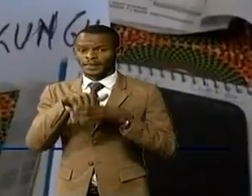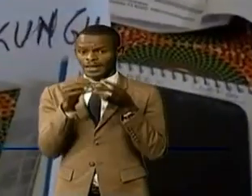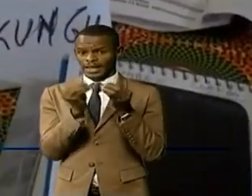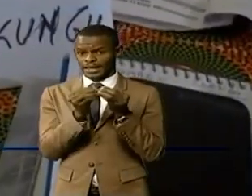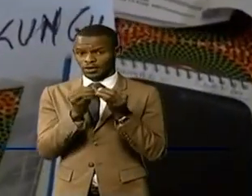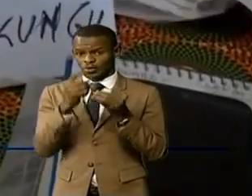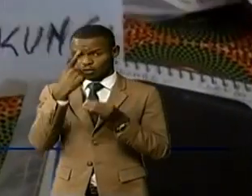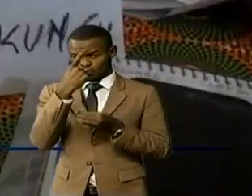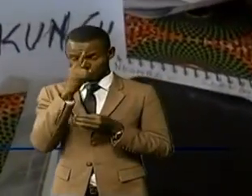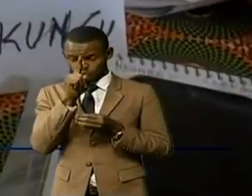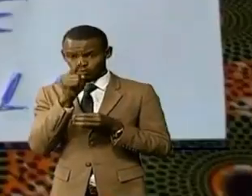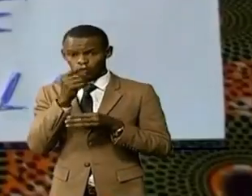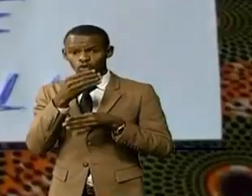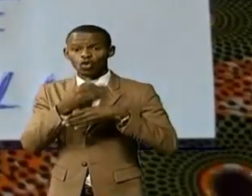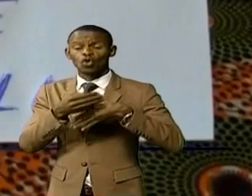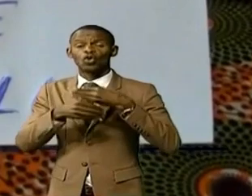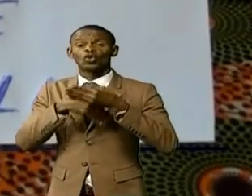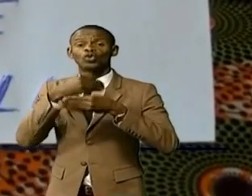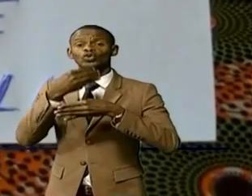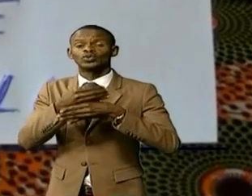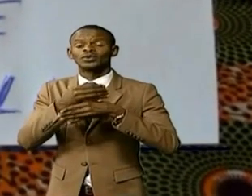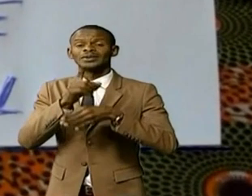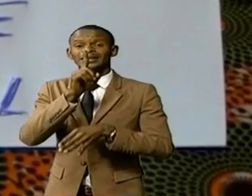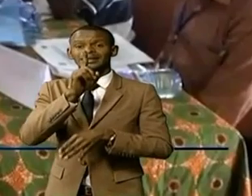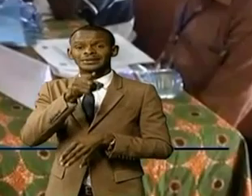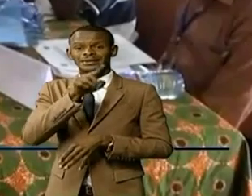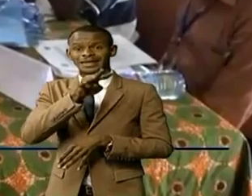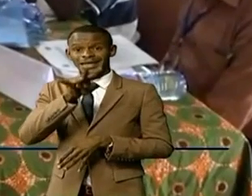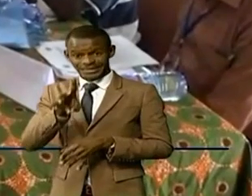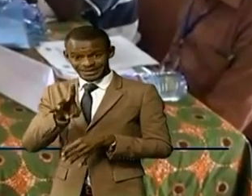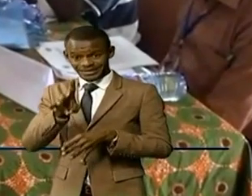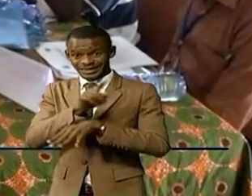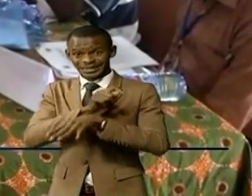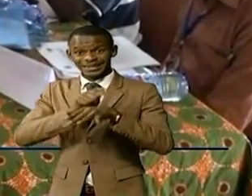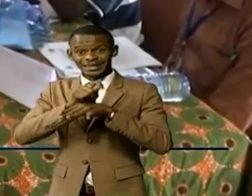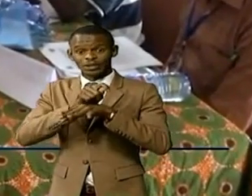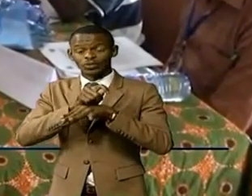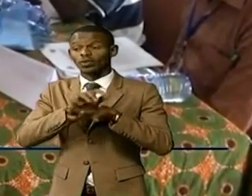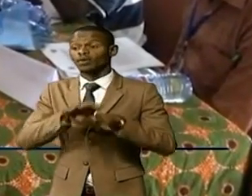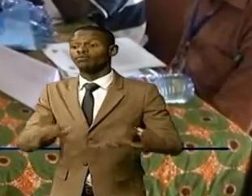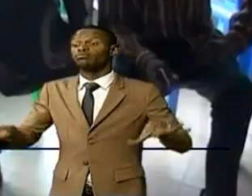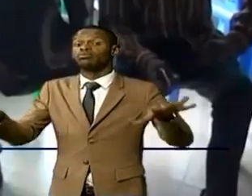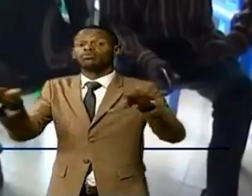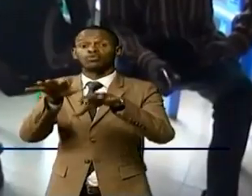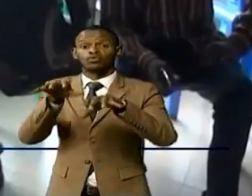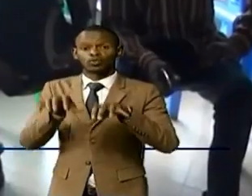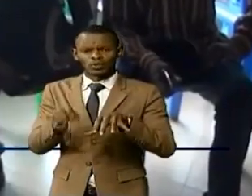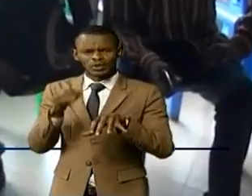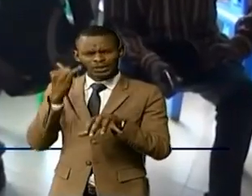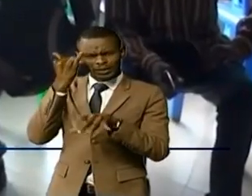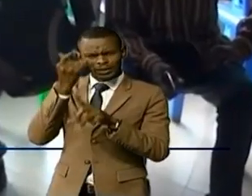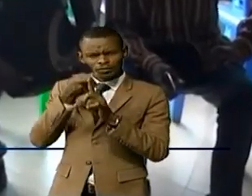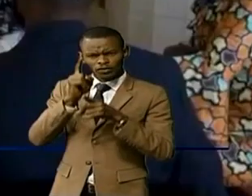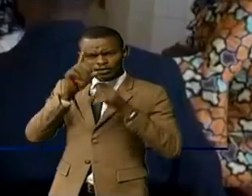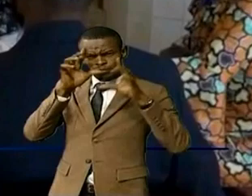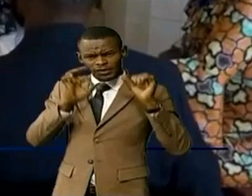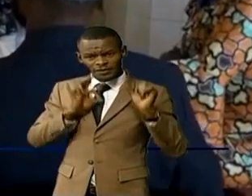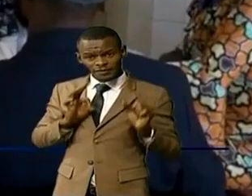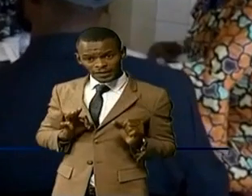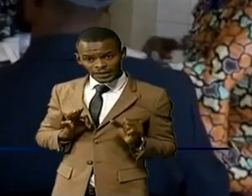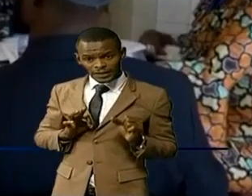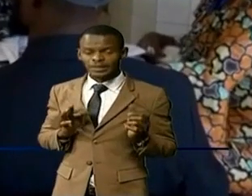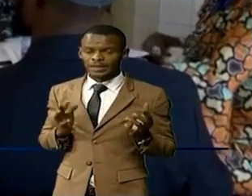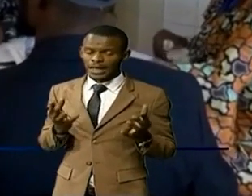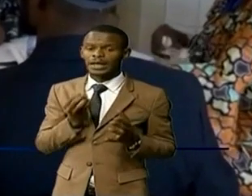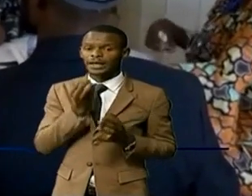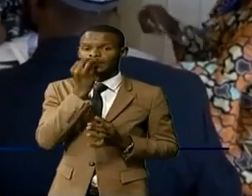147 territoires de la République démocratique du Congo, initié par le chef de l'État, Félix-Antoine Tshisekedi Tshilombo. À Bouéndé,